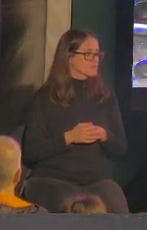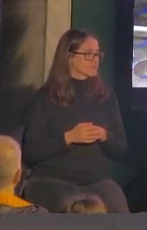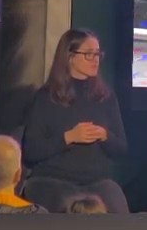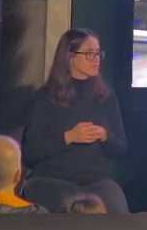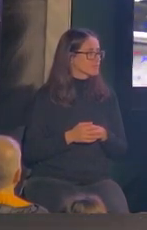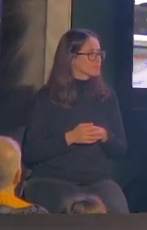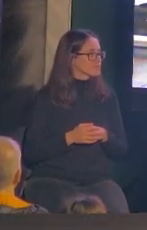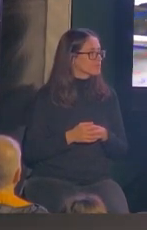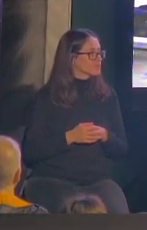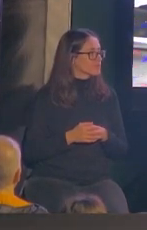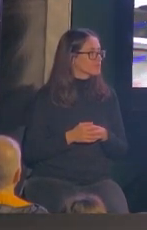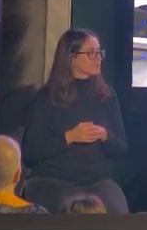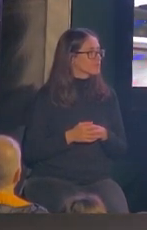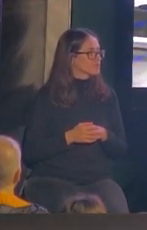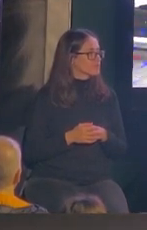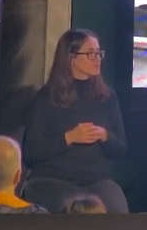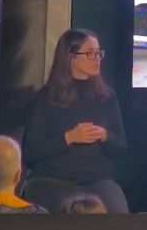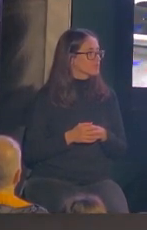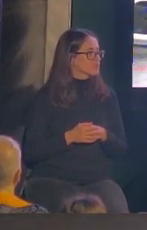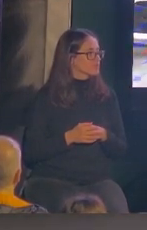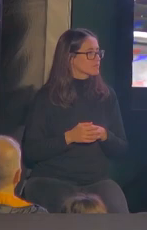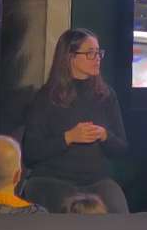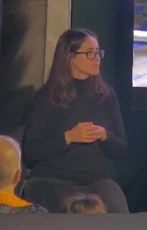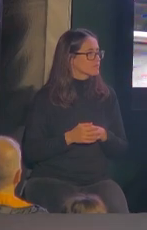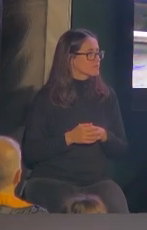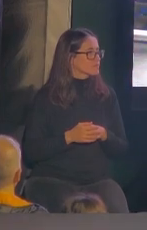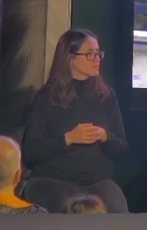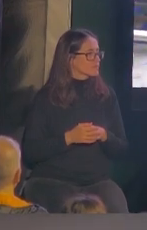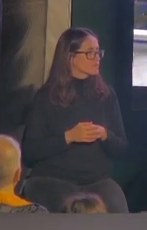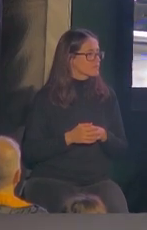I després, ara farem la part